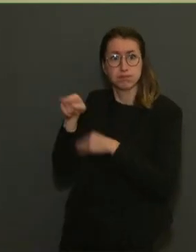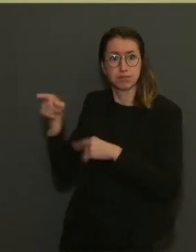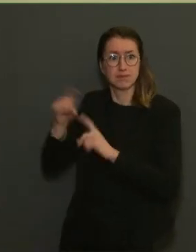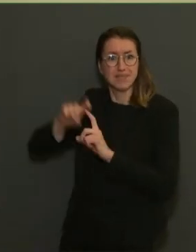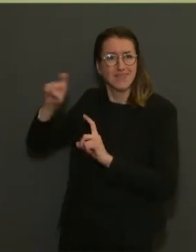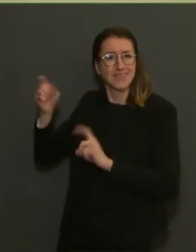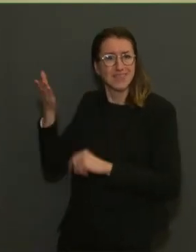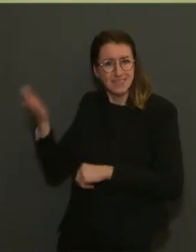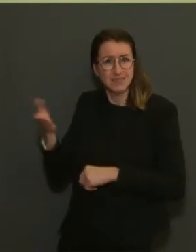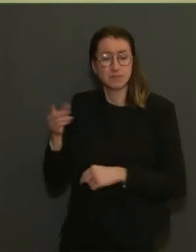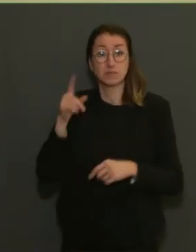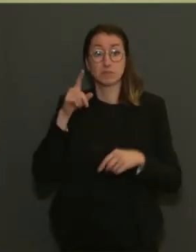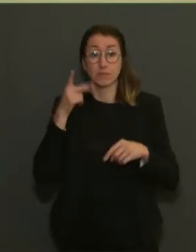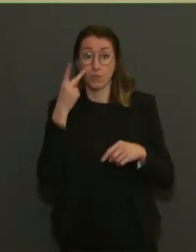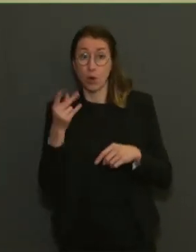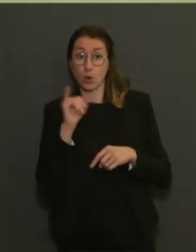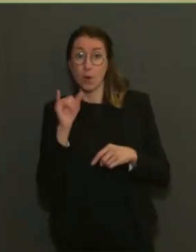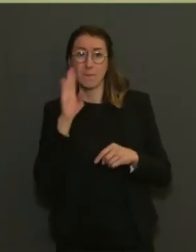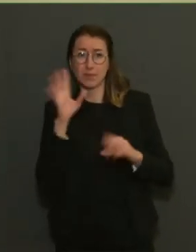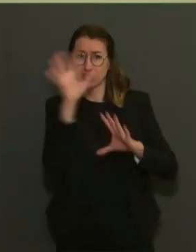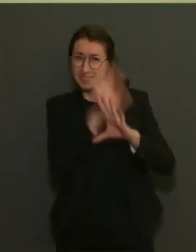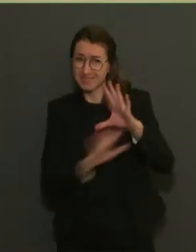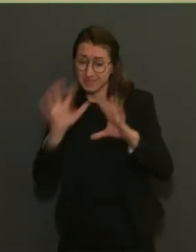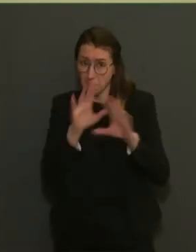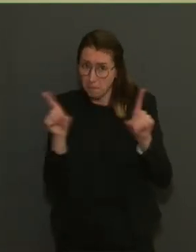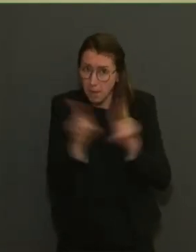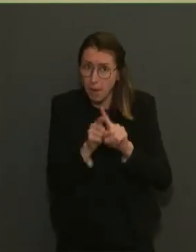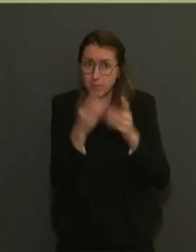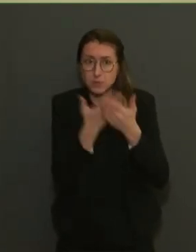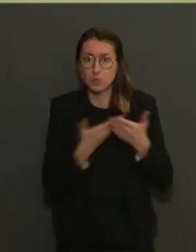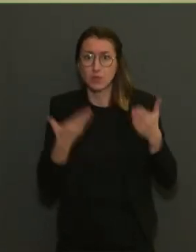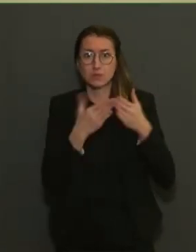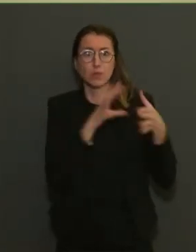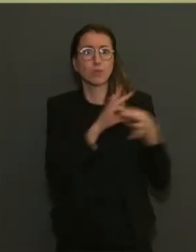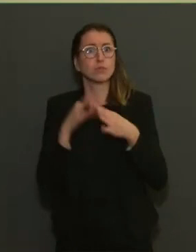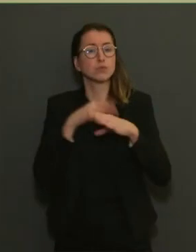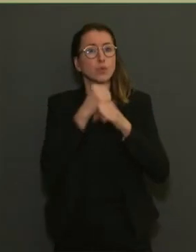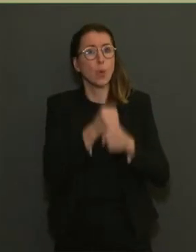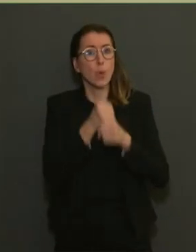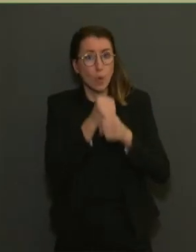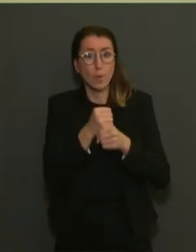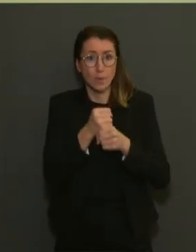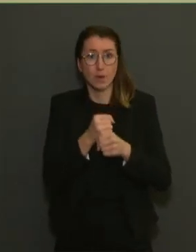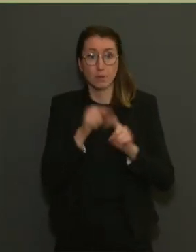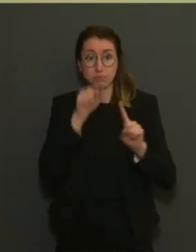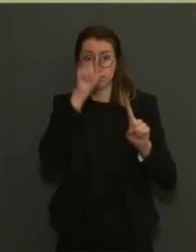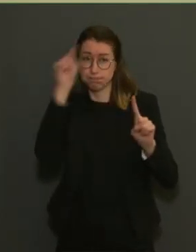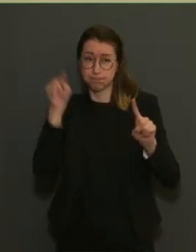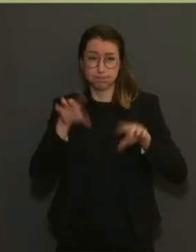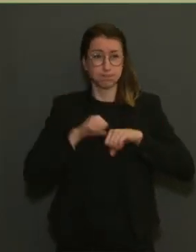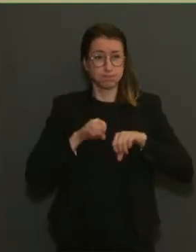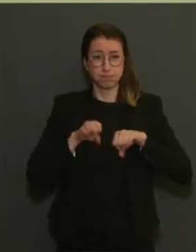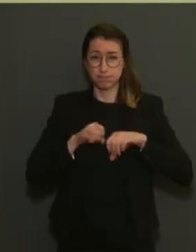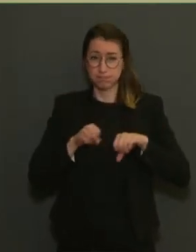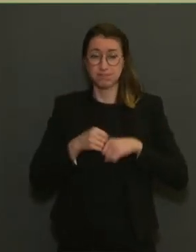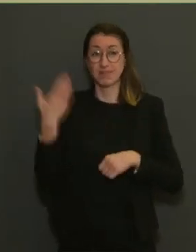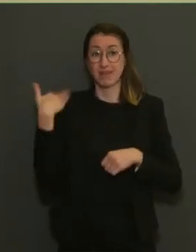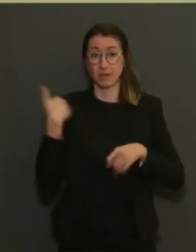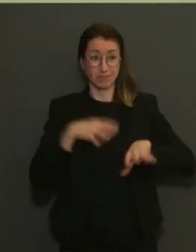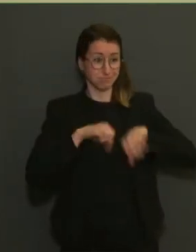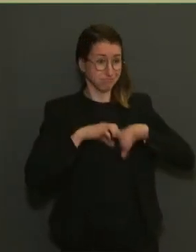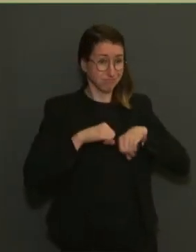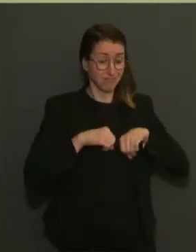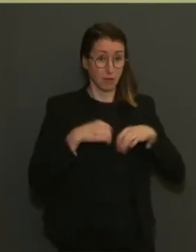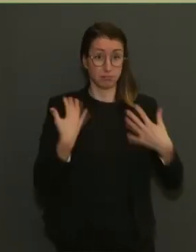différentes régions. Le nombre de cas confirmés a d'abord doublé, puis a triplé durant la semaine